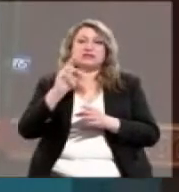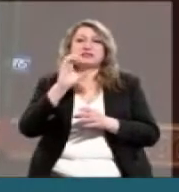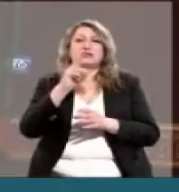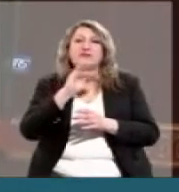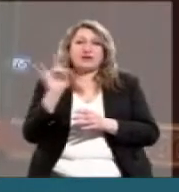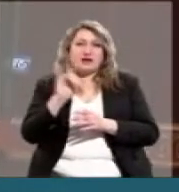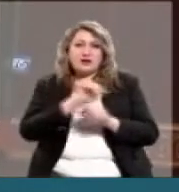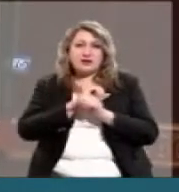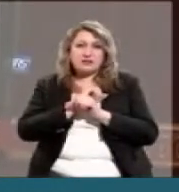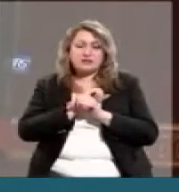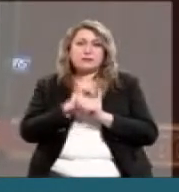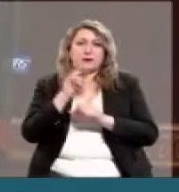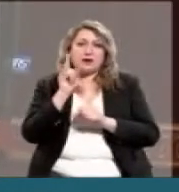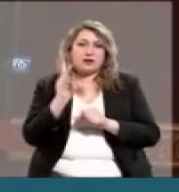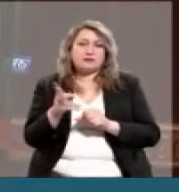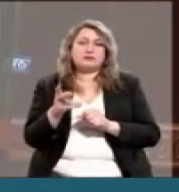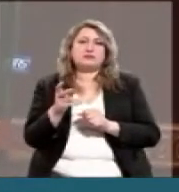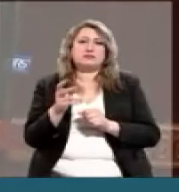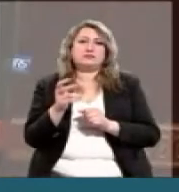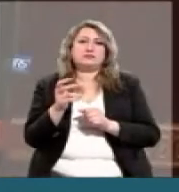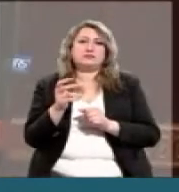Скверы, парки,